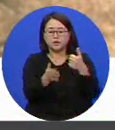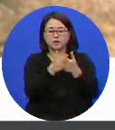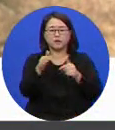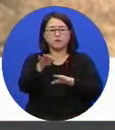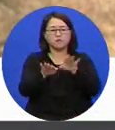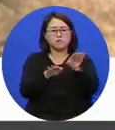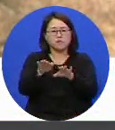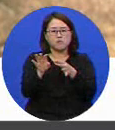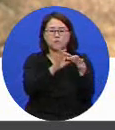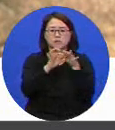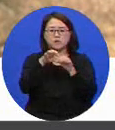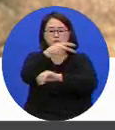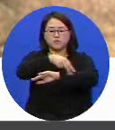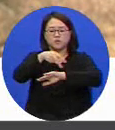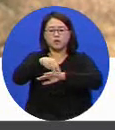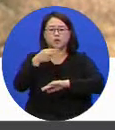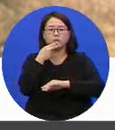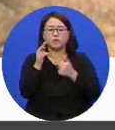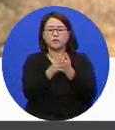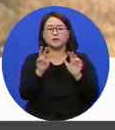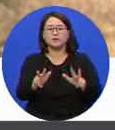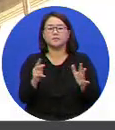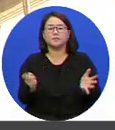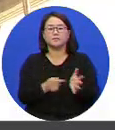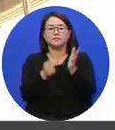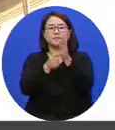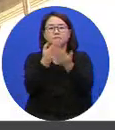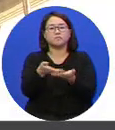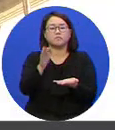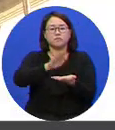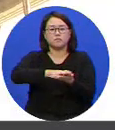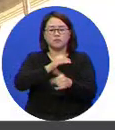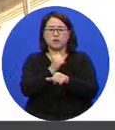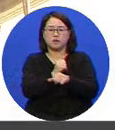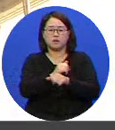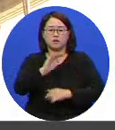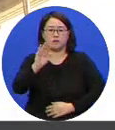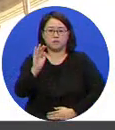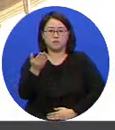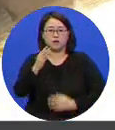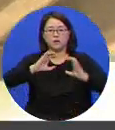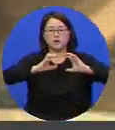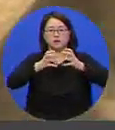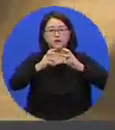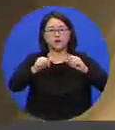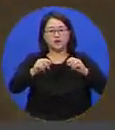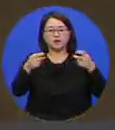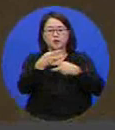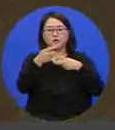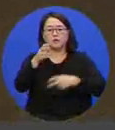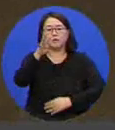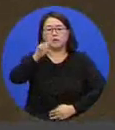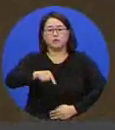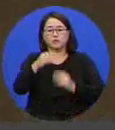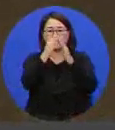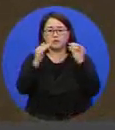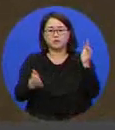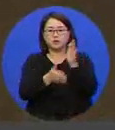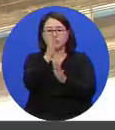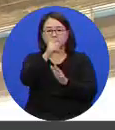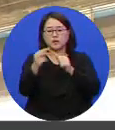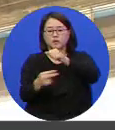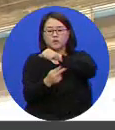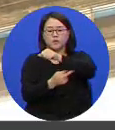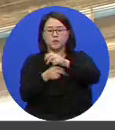당장 고소보강이 하지 않으면 위험성이 따르는 교량으로. 국토교통부는 전주시에 교량의 관리 업무를 넘긴